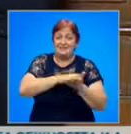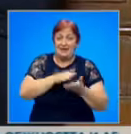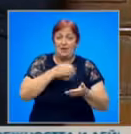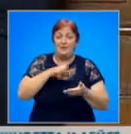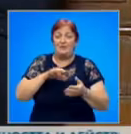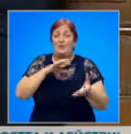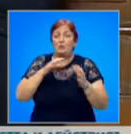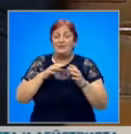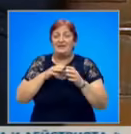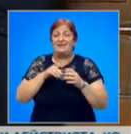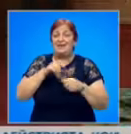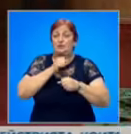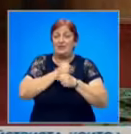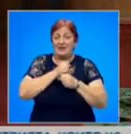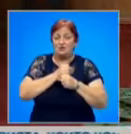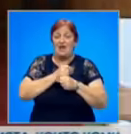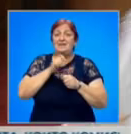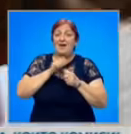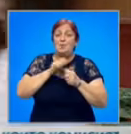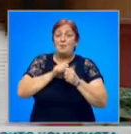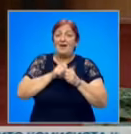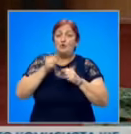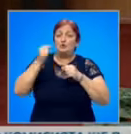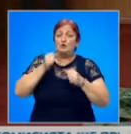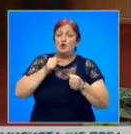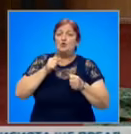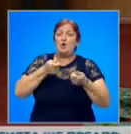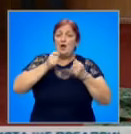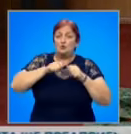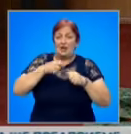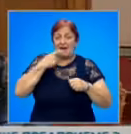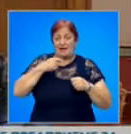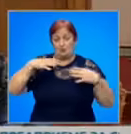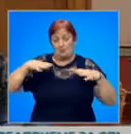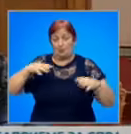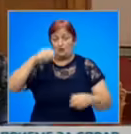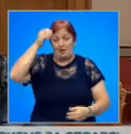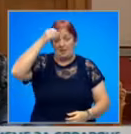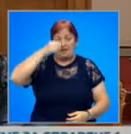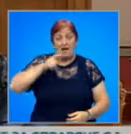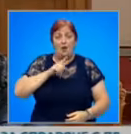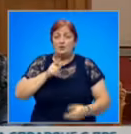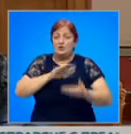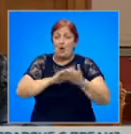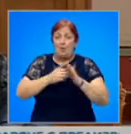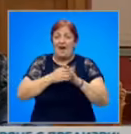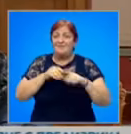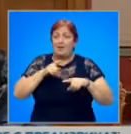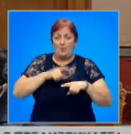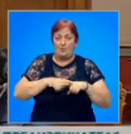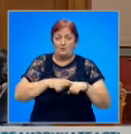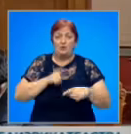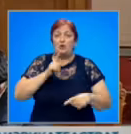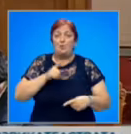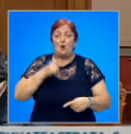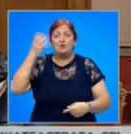премахването на полицейските му функции се поправя конституционно нарушение, завиха от Демократична България. Ако не си оправим правосъдието,